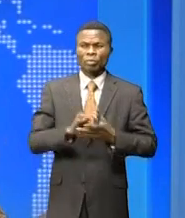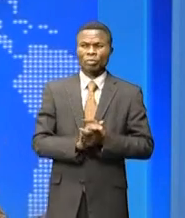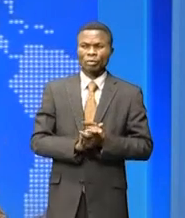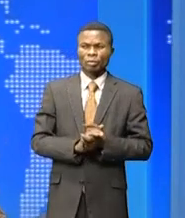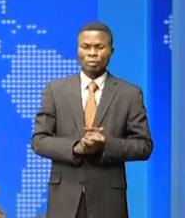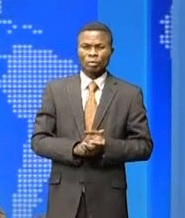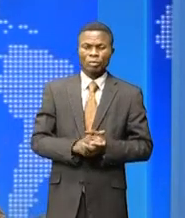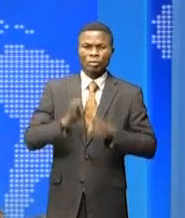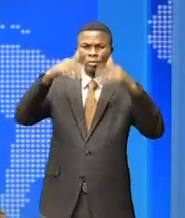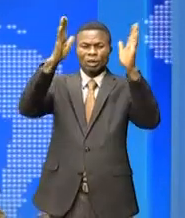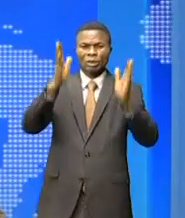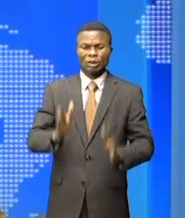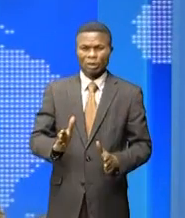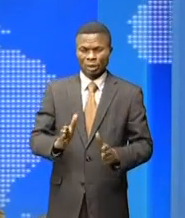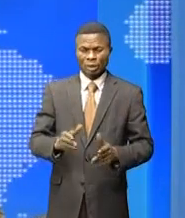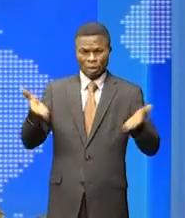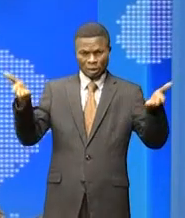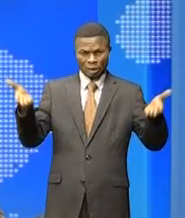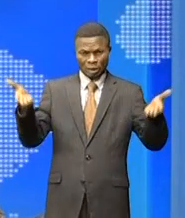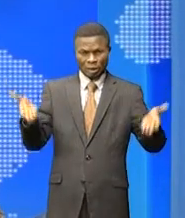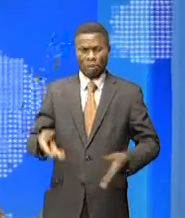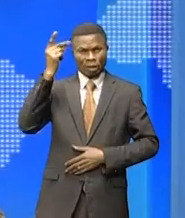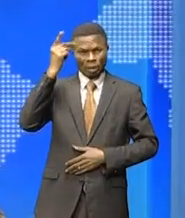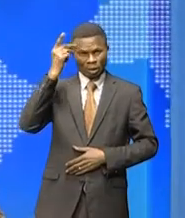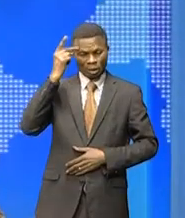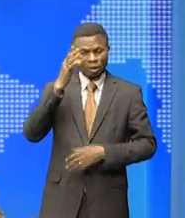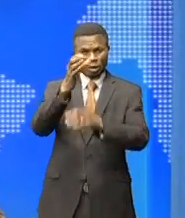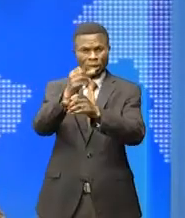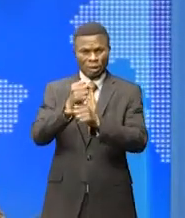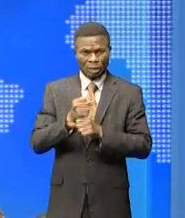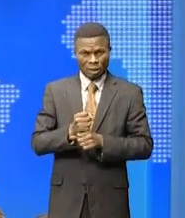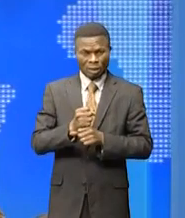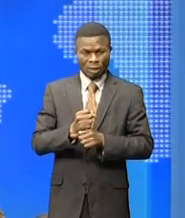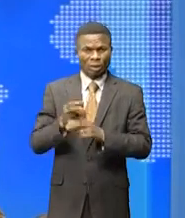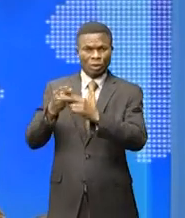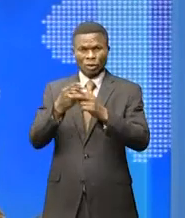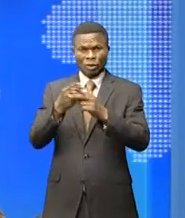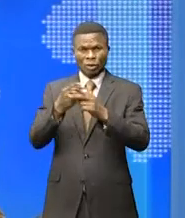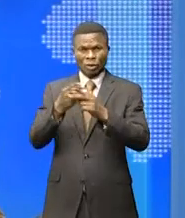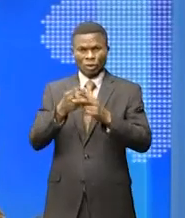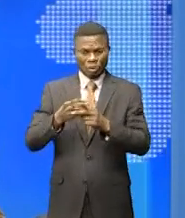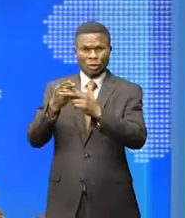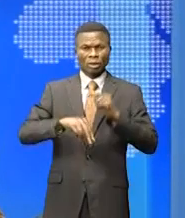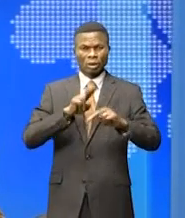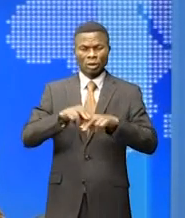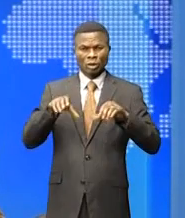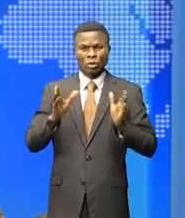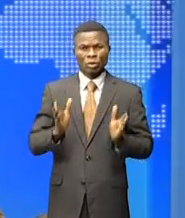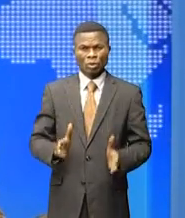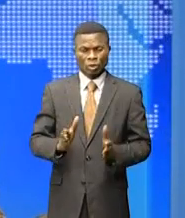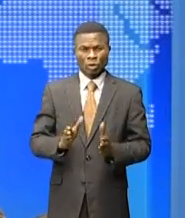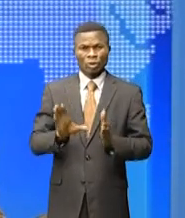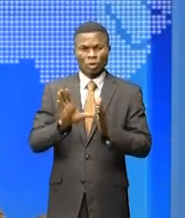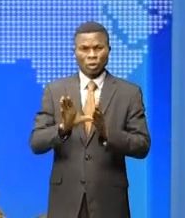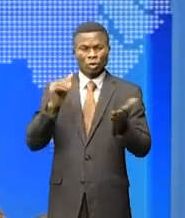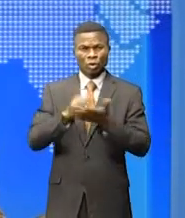Les expatriés indiens vivant ici à Kinshasa ont bénéficié de la sécurité de la police congolaise au regard